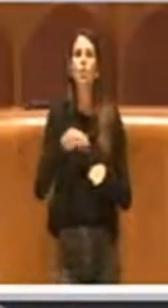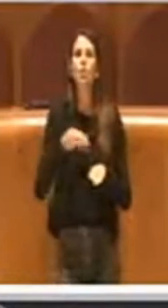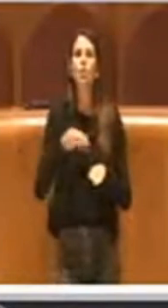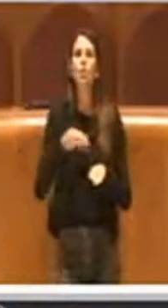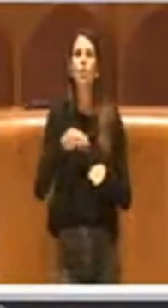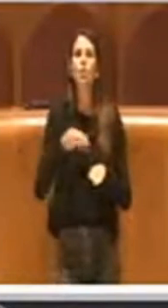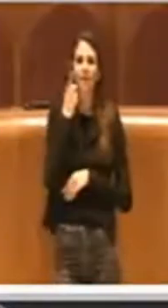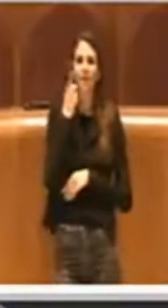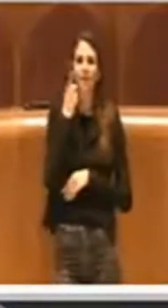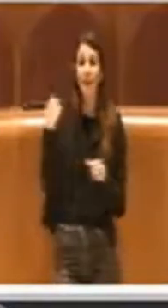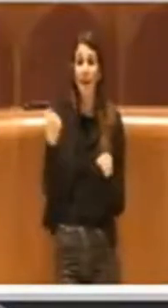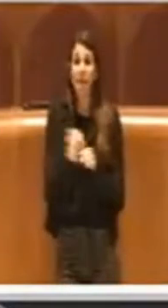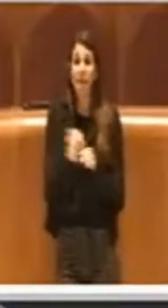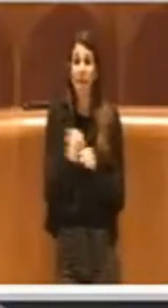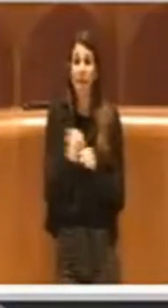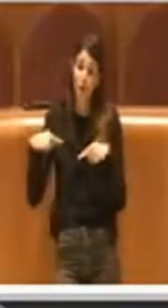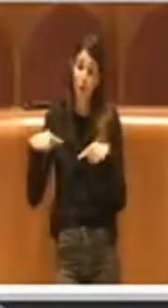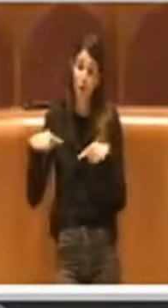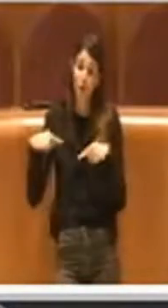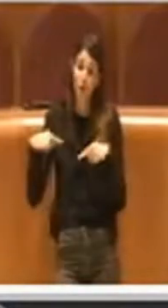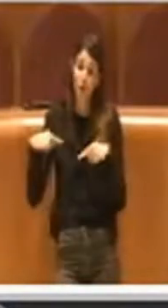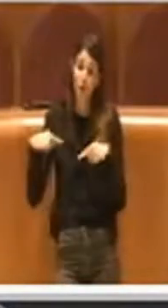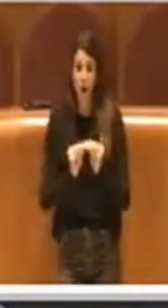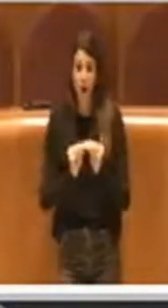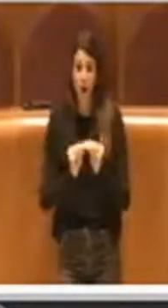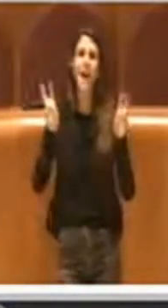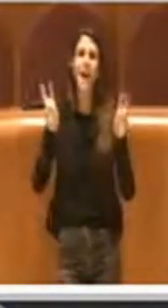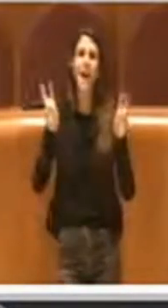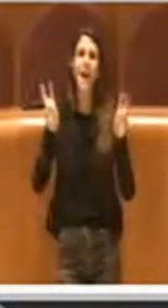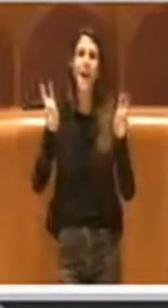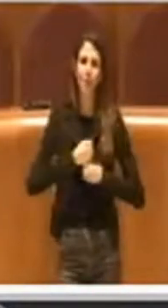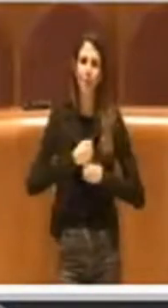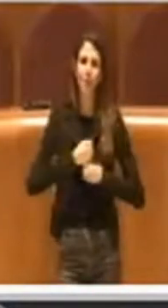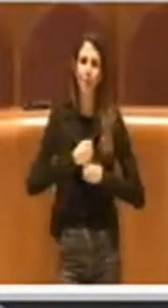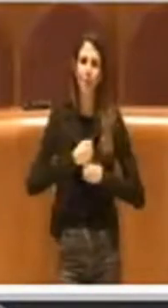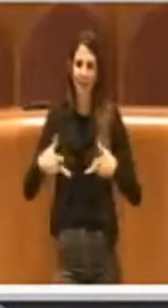sta portando avanti proprio su questo tema delle riassegnazioni. Grazie, Presidente.